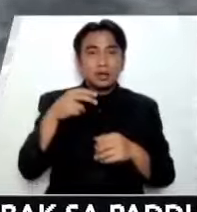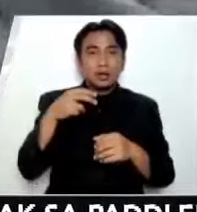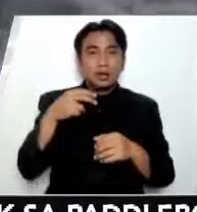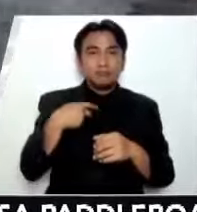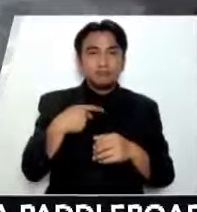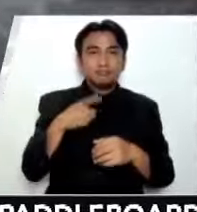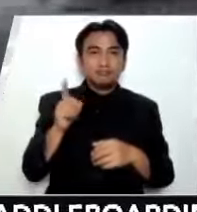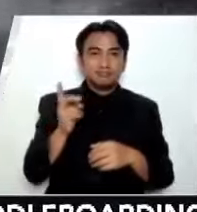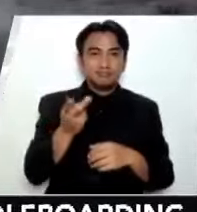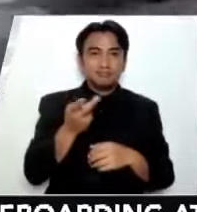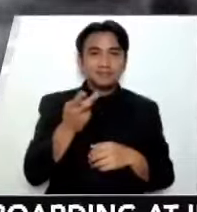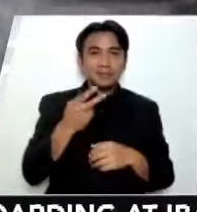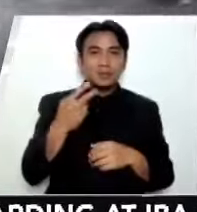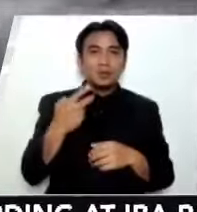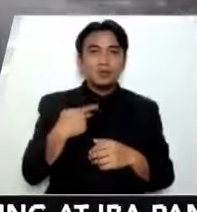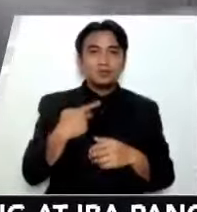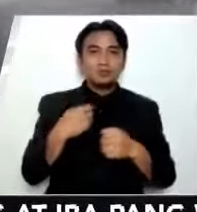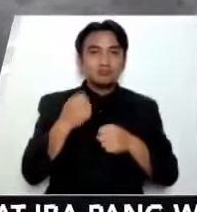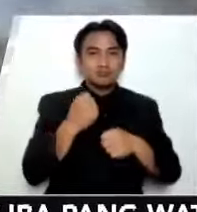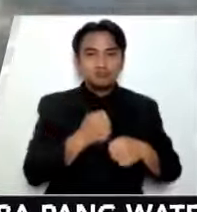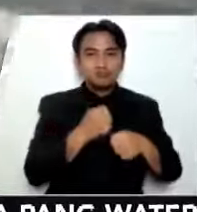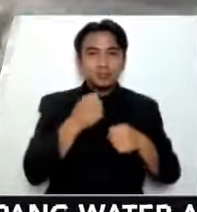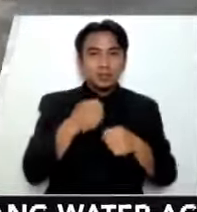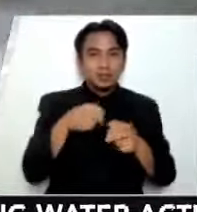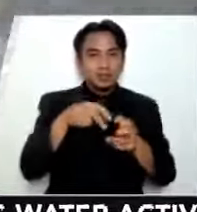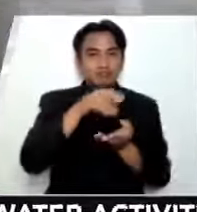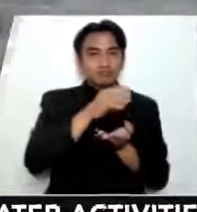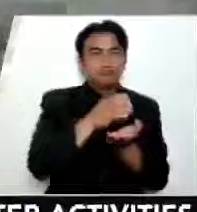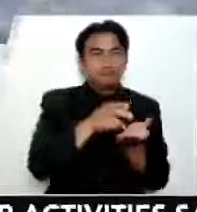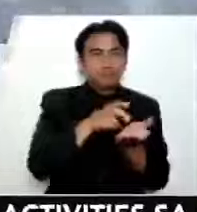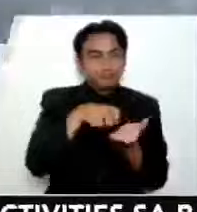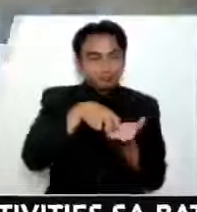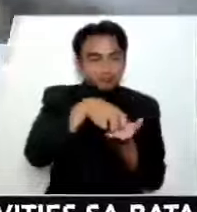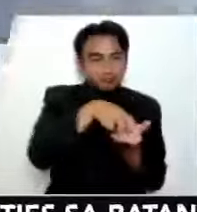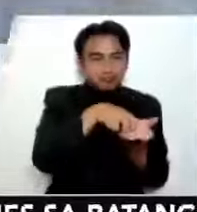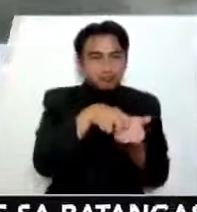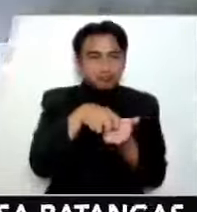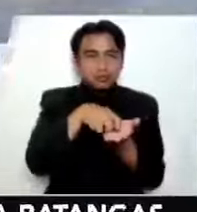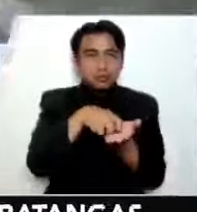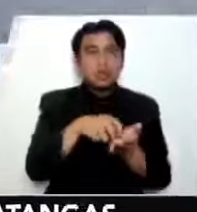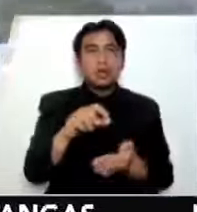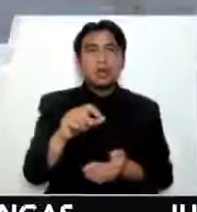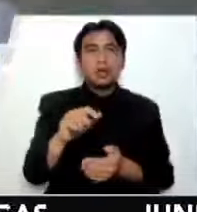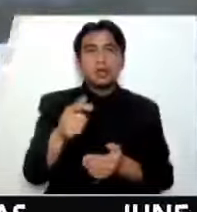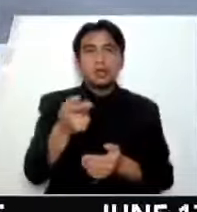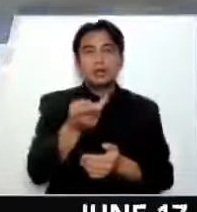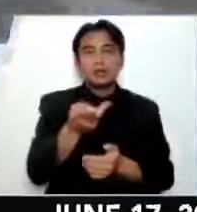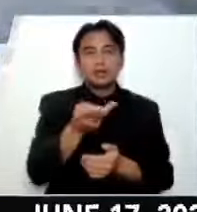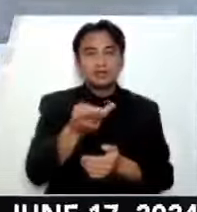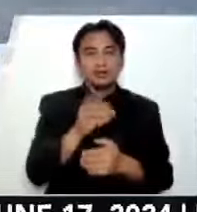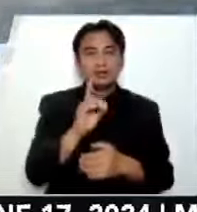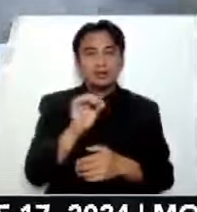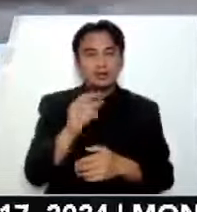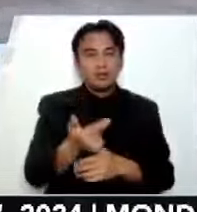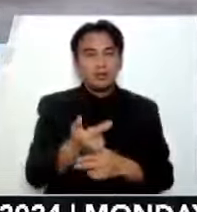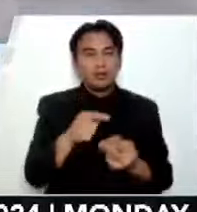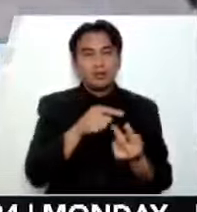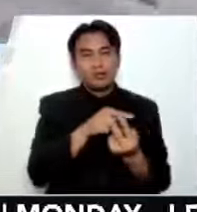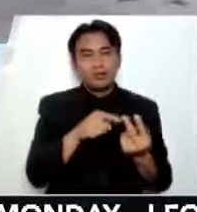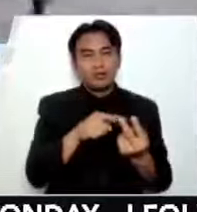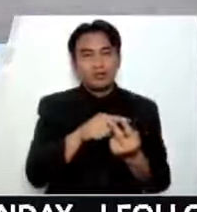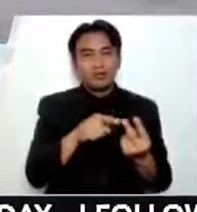niyang alaga. Ang mga crossbreed na golden retriever at labrador na si Maui at ang mix na